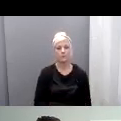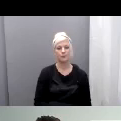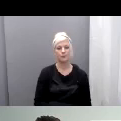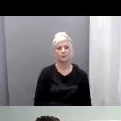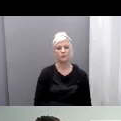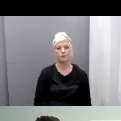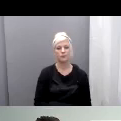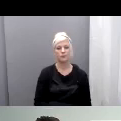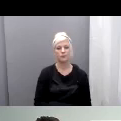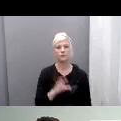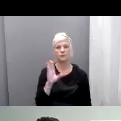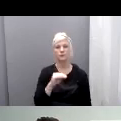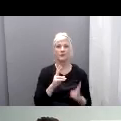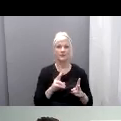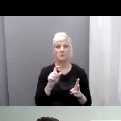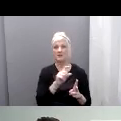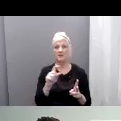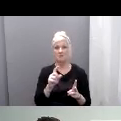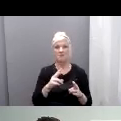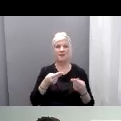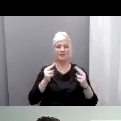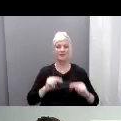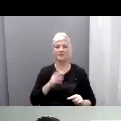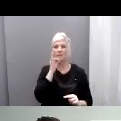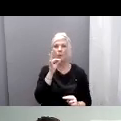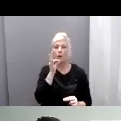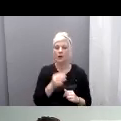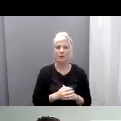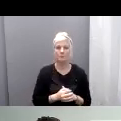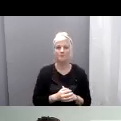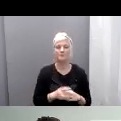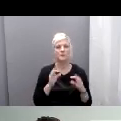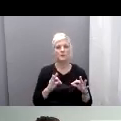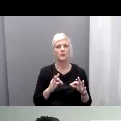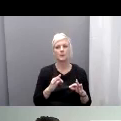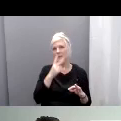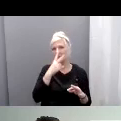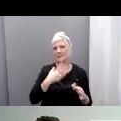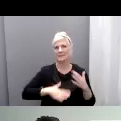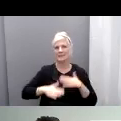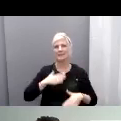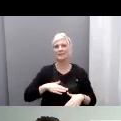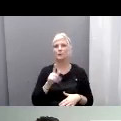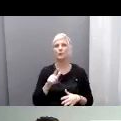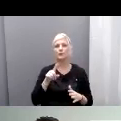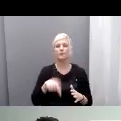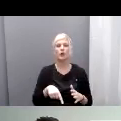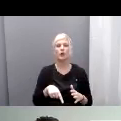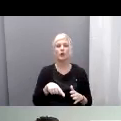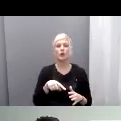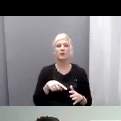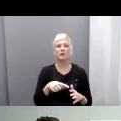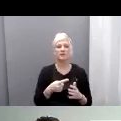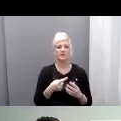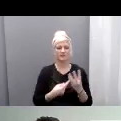Och på det temat så kommer det en till fråga. Hur ser intresset för frågorna på myndighetsnivå